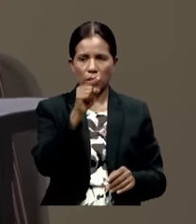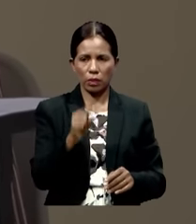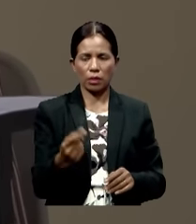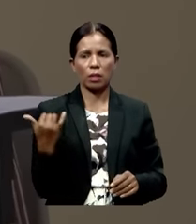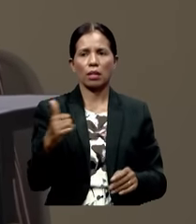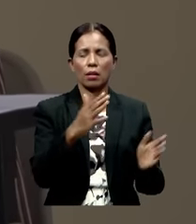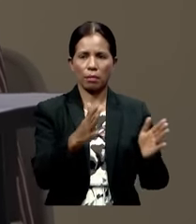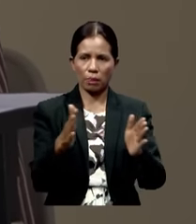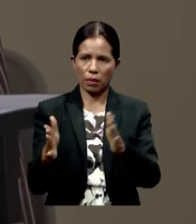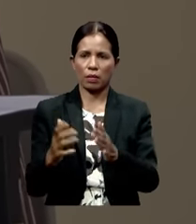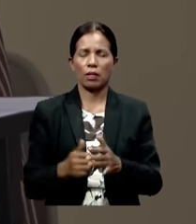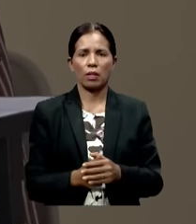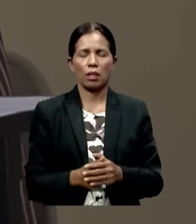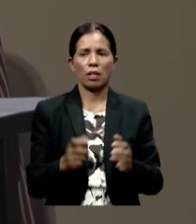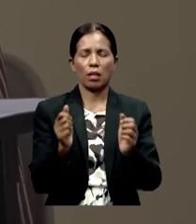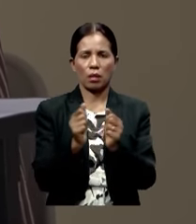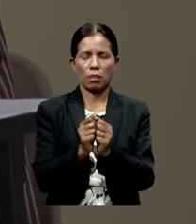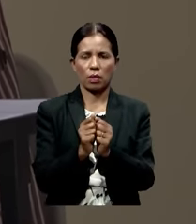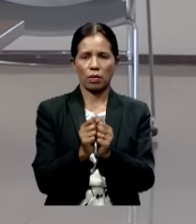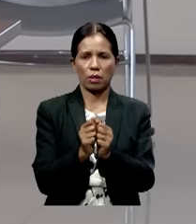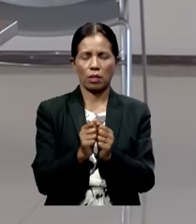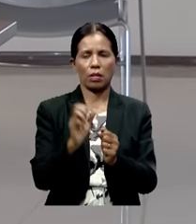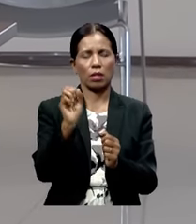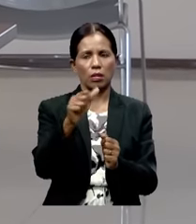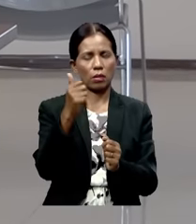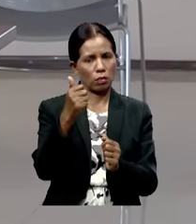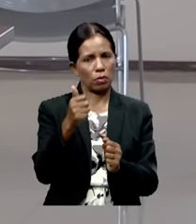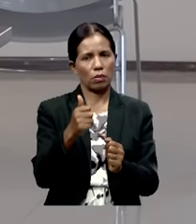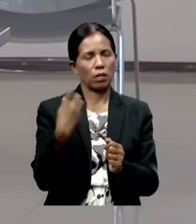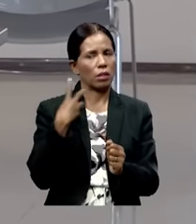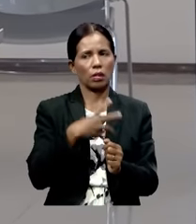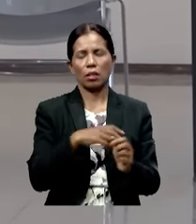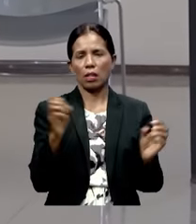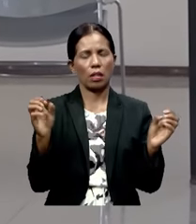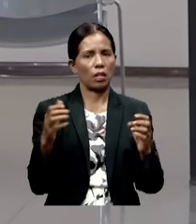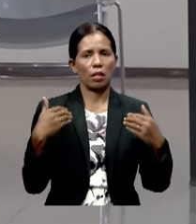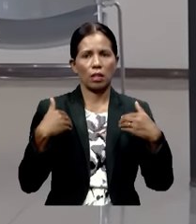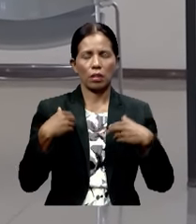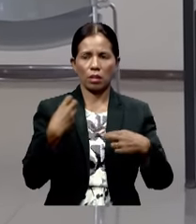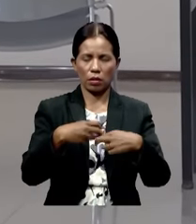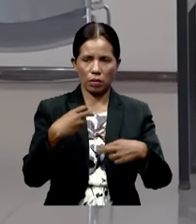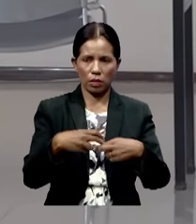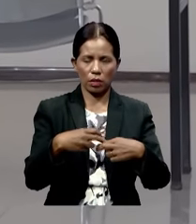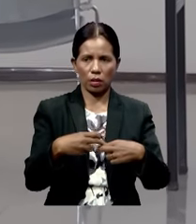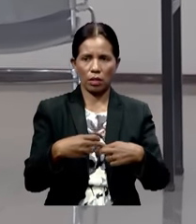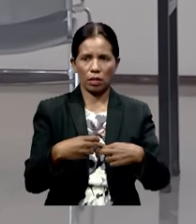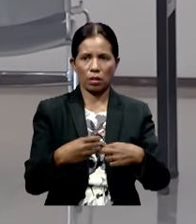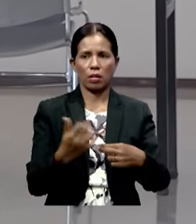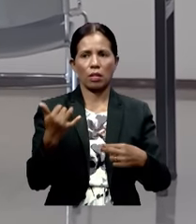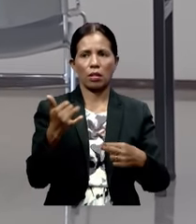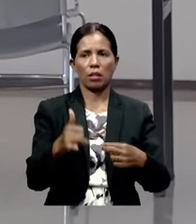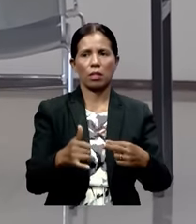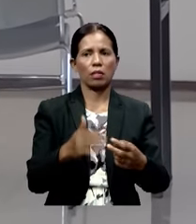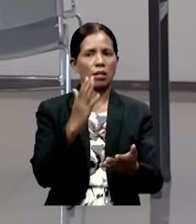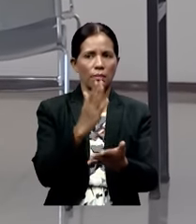perparan? Sanulu resin ane sana. Kalau kita lahatan wa, kita difisi lo natu hatan. Entah cara apa